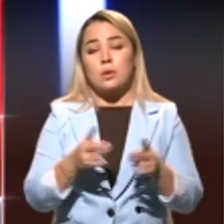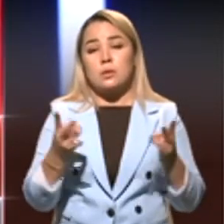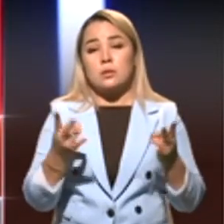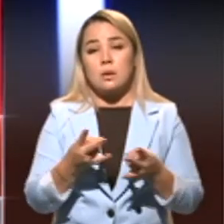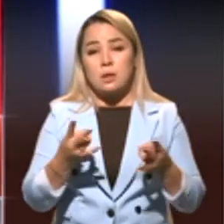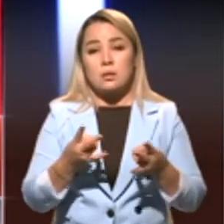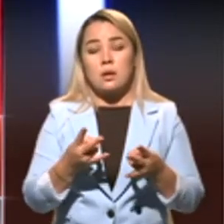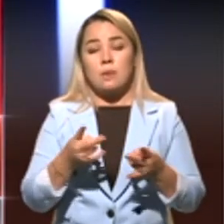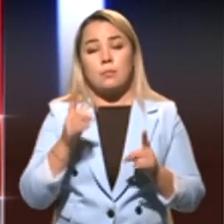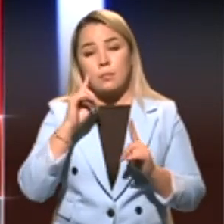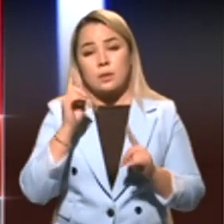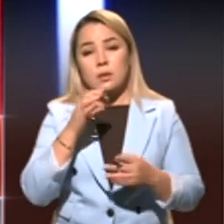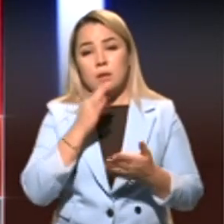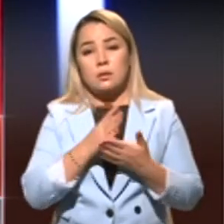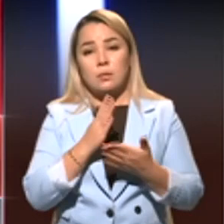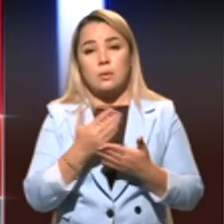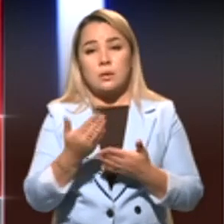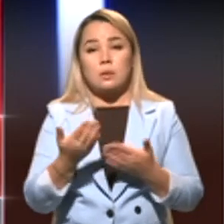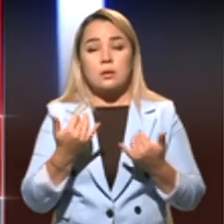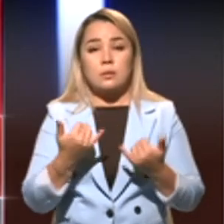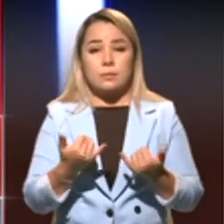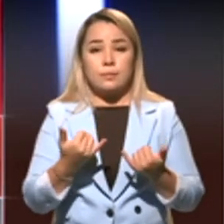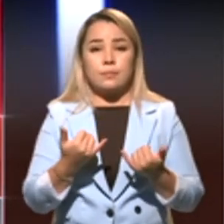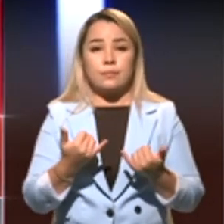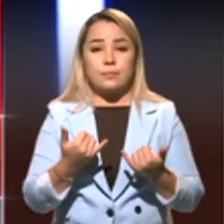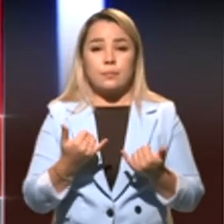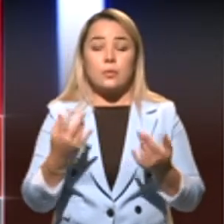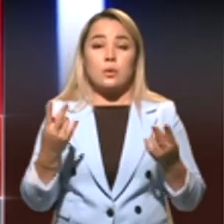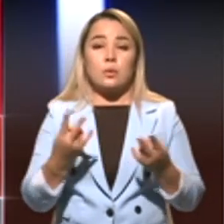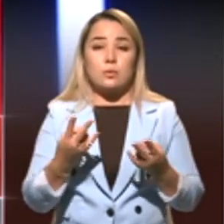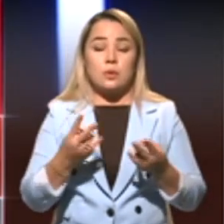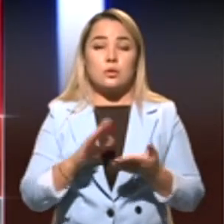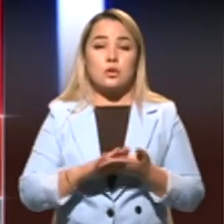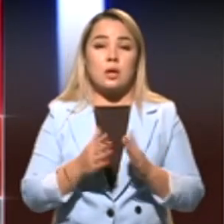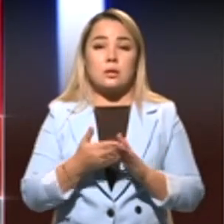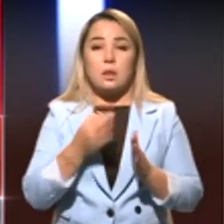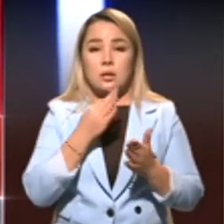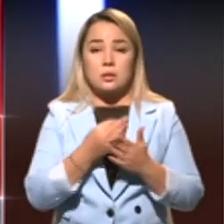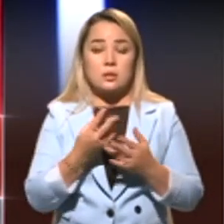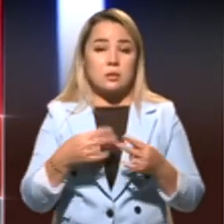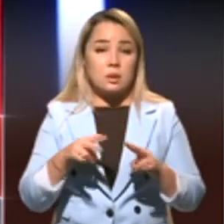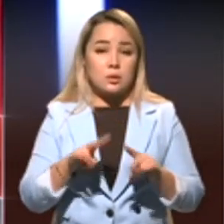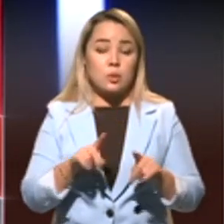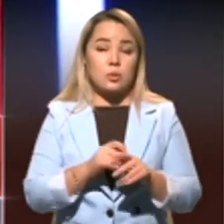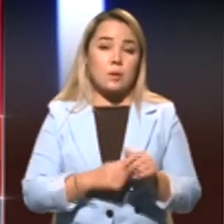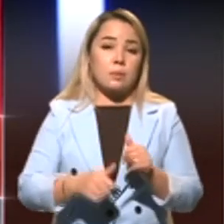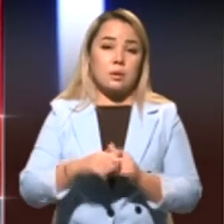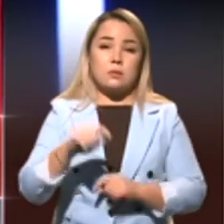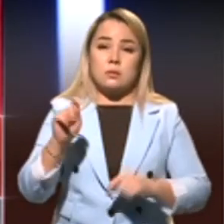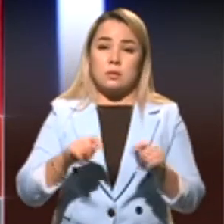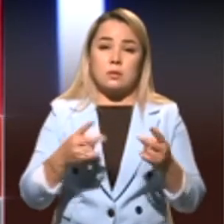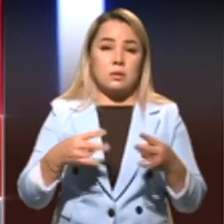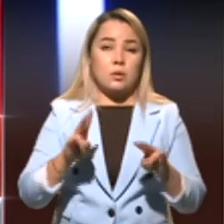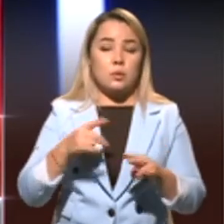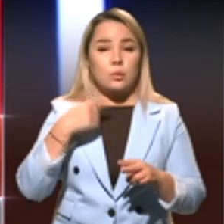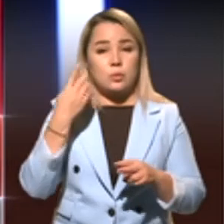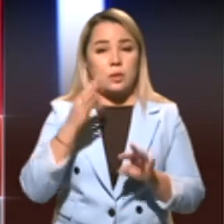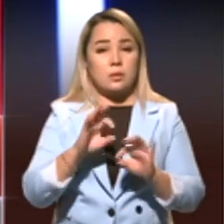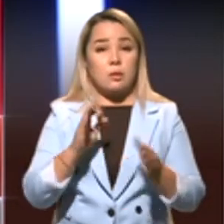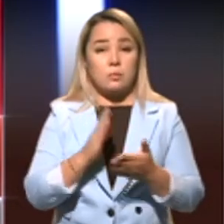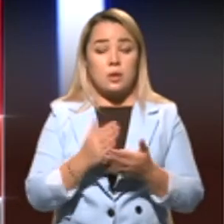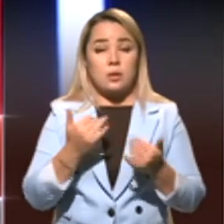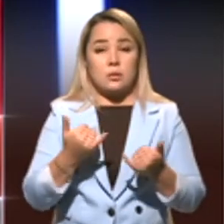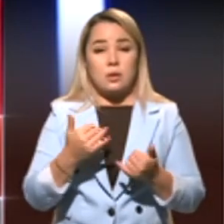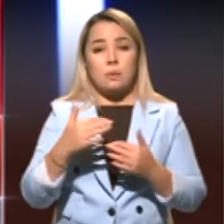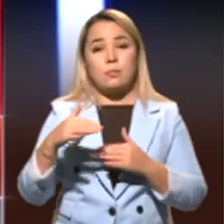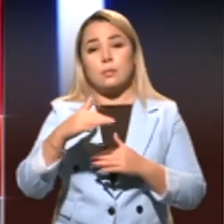қажеттілікті білді. Әйтпегенде қажет болмаған жағдайда дәл осындай дін көшбасшылар келмес еді ғой, жаңа өздеріңіз айтып отырсыз. Енді